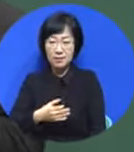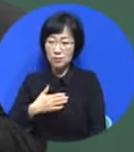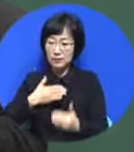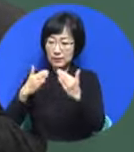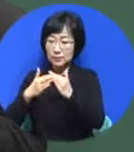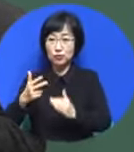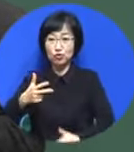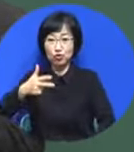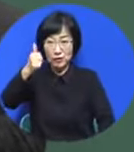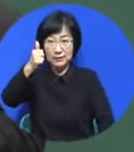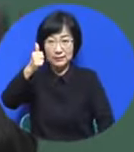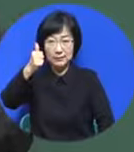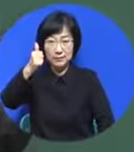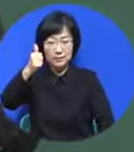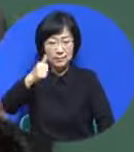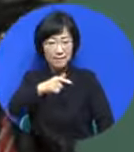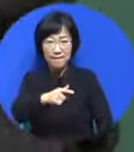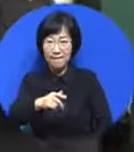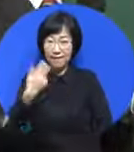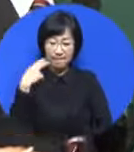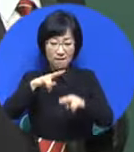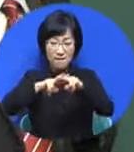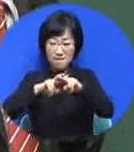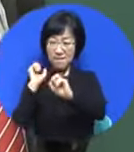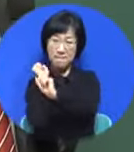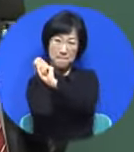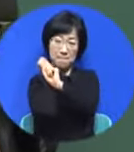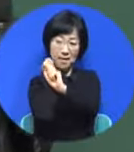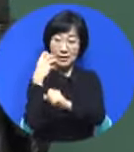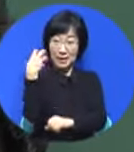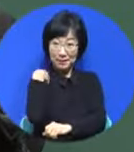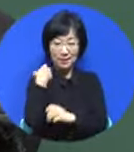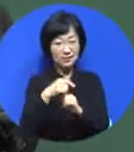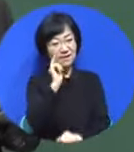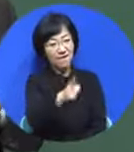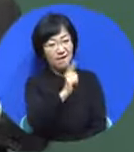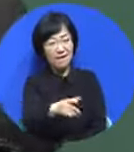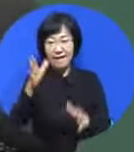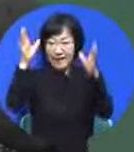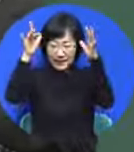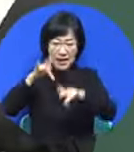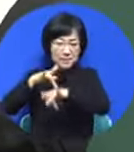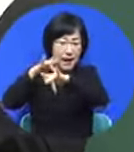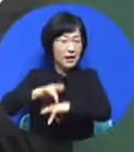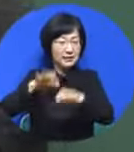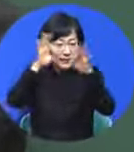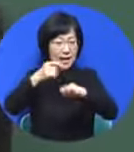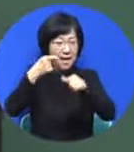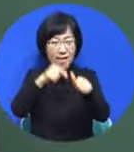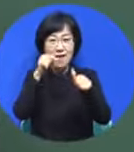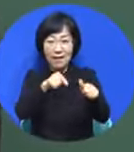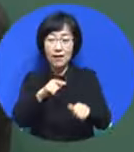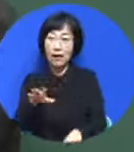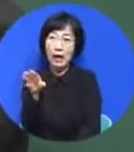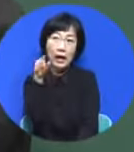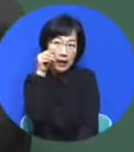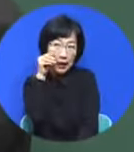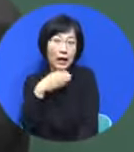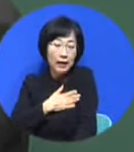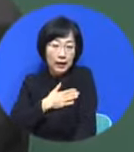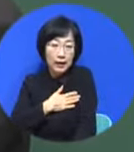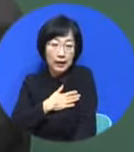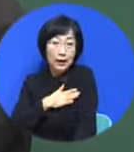그렇잖아요. And the servant who was in charge of the cart, he started yelling at him, saying, go find my dog. 제가